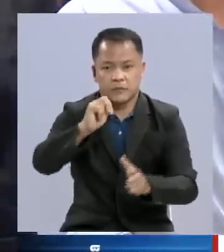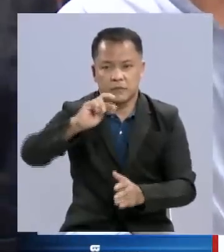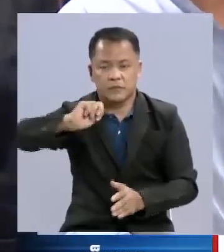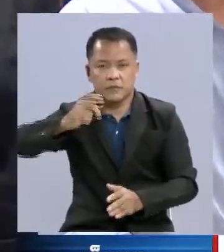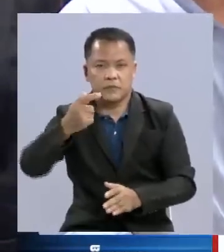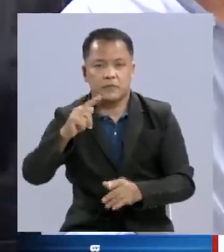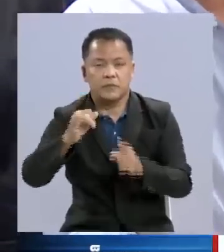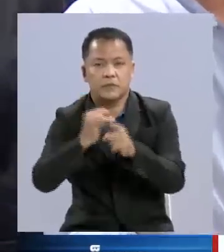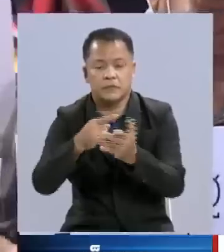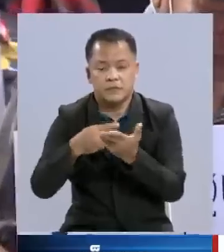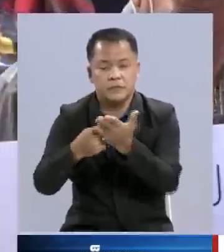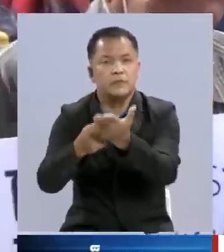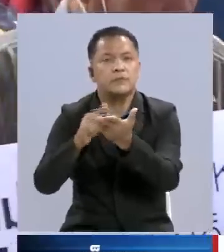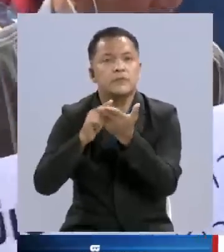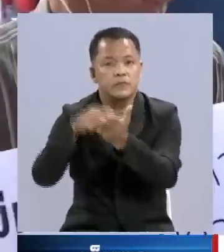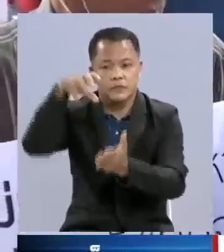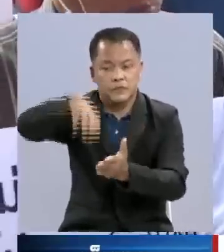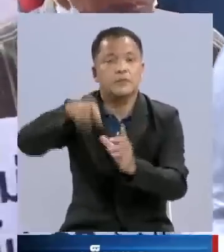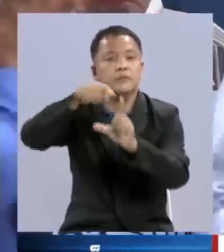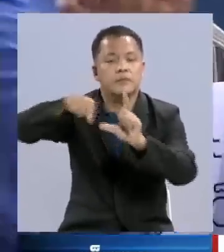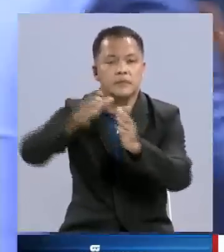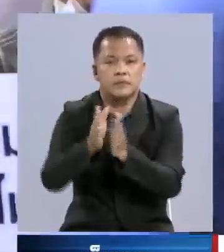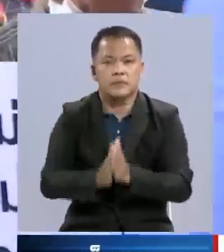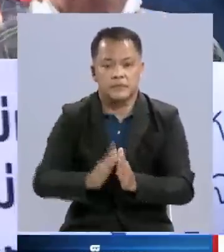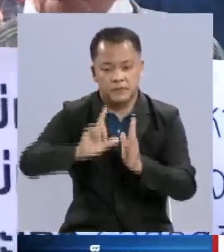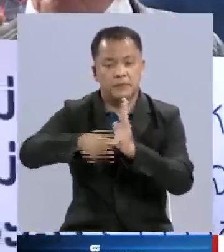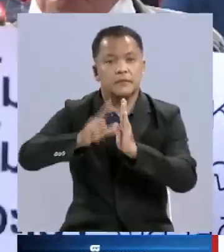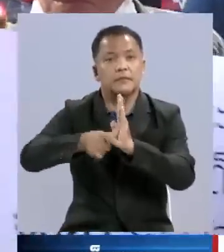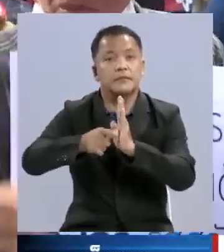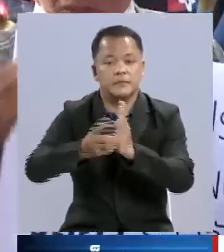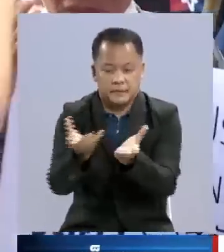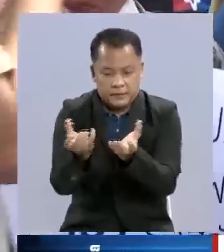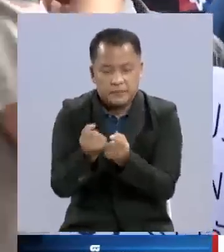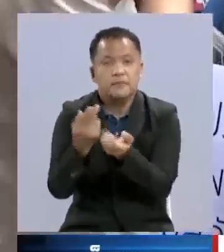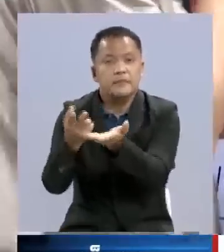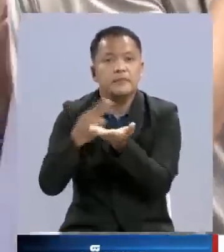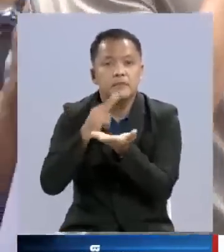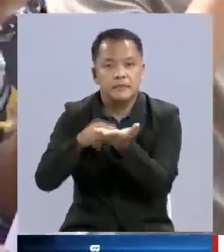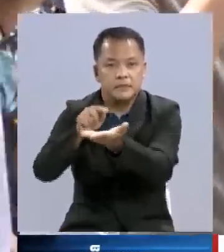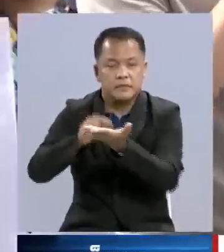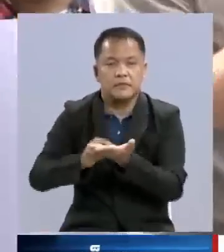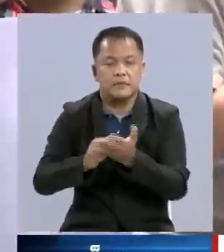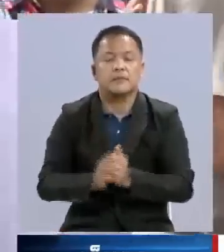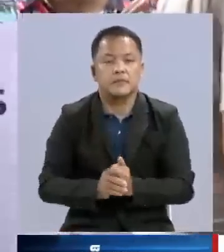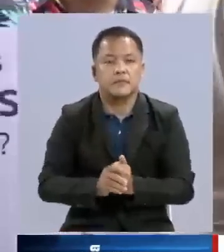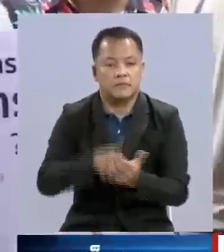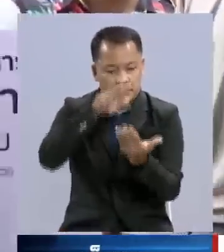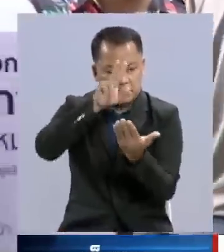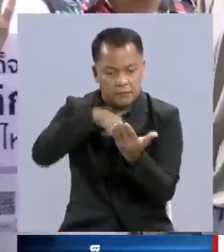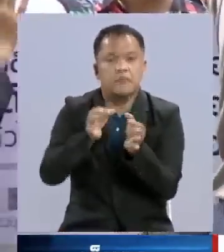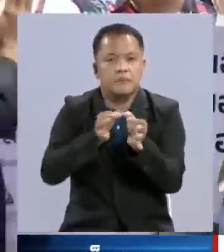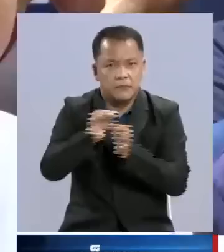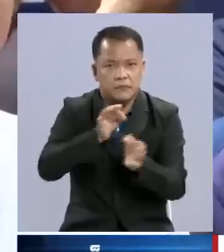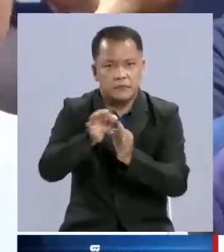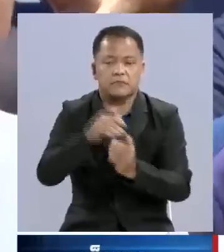ไปยื่นหนังสือที่พรรคก้าวไกลมีคุณชัยธวัฒน์ตุลาธนเลขาธิการพรรคเป็นผู้รับหนังสือคุณจำนงอ่านแถลงการแสดงจุ